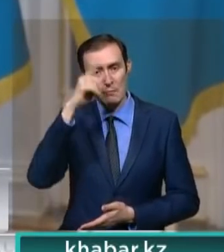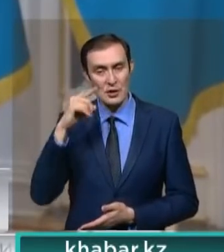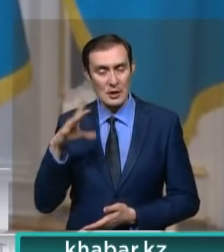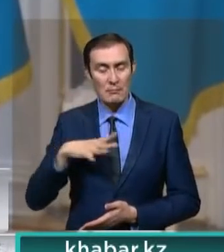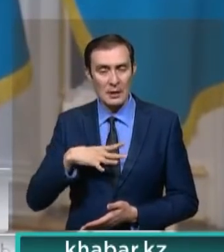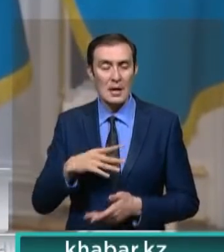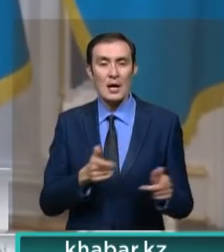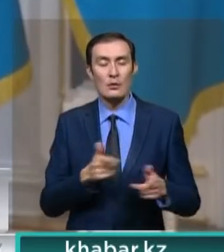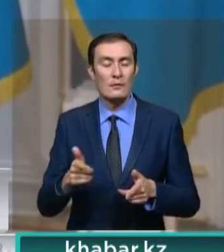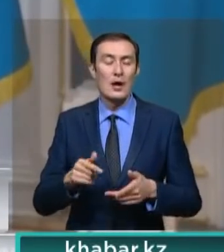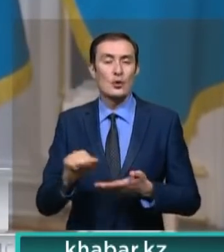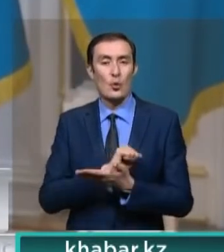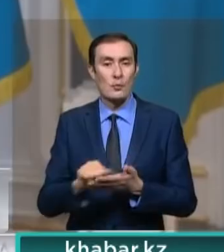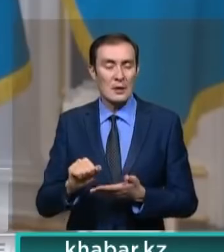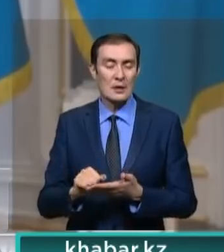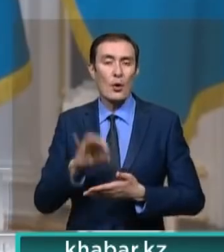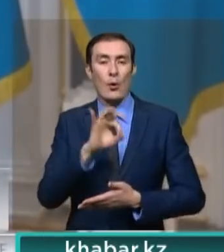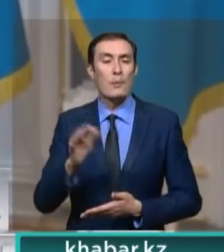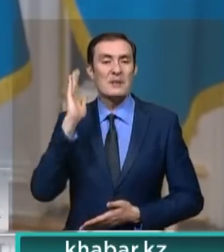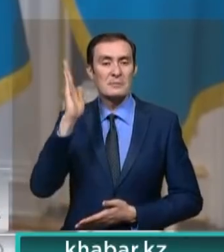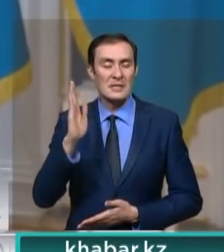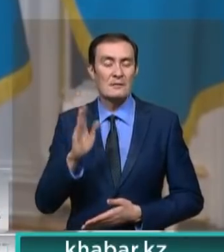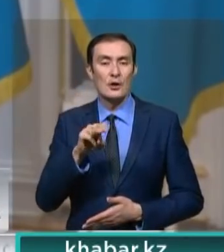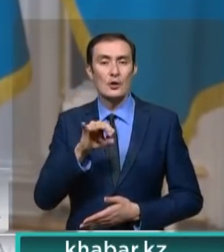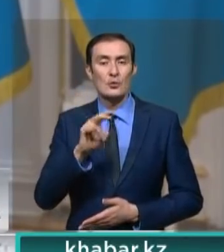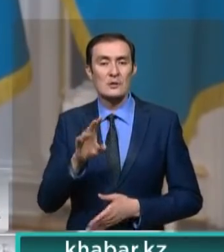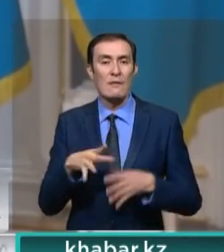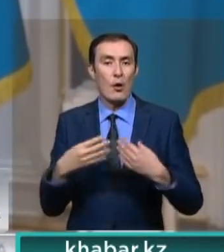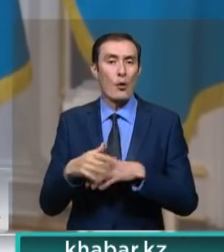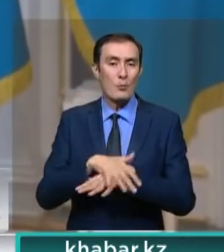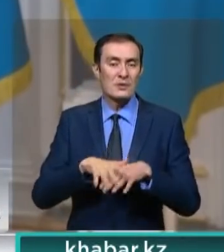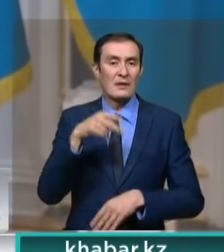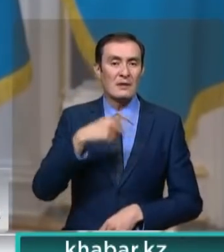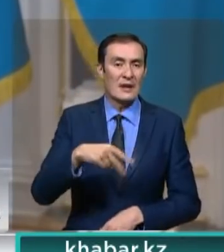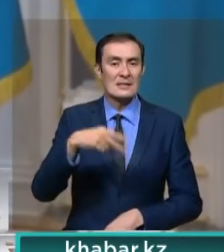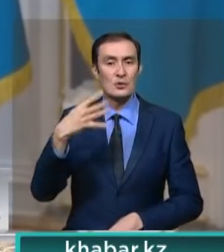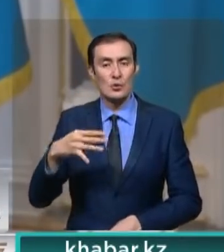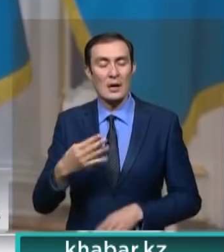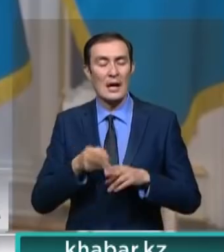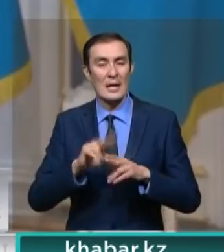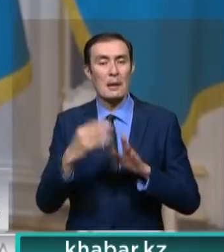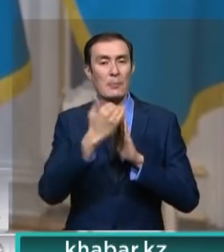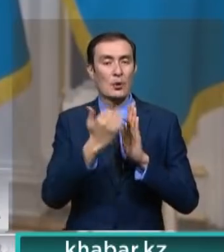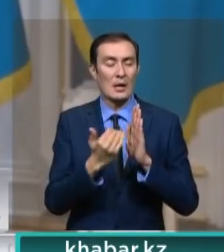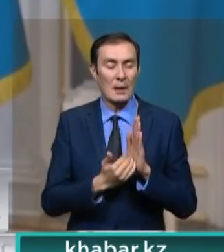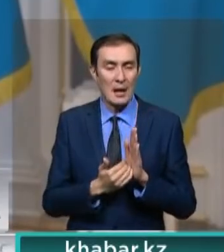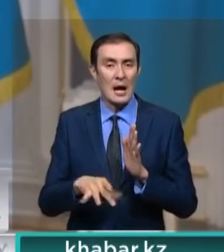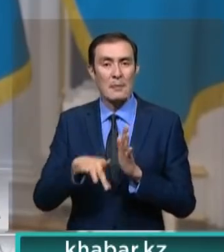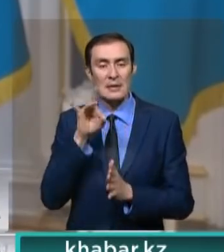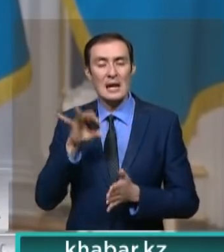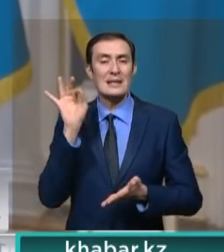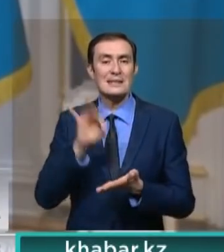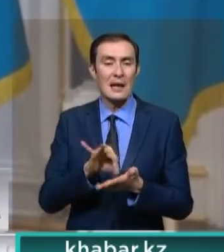и принят стратегический документ «Перспективы тюркского мира 2040». Данная концептуальная программа определяет